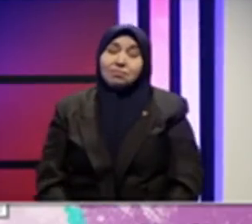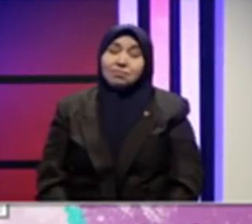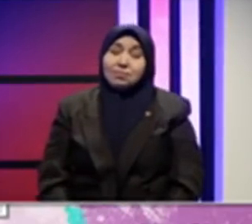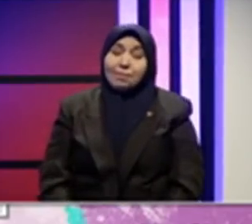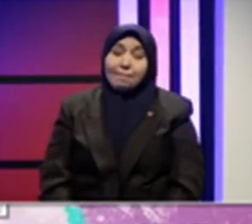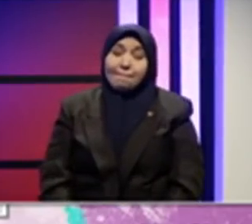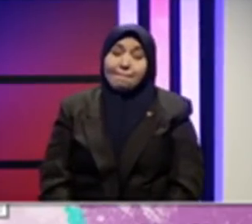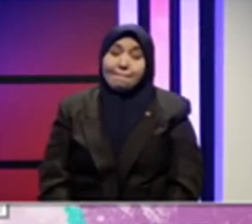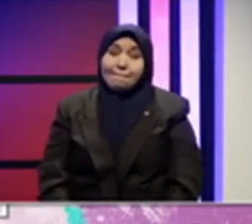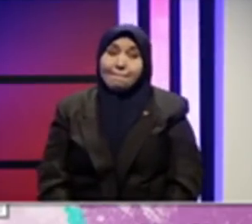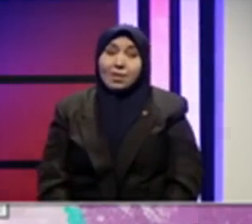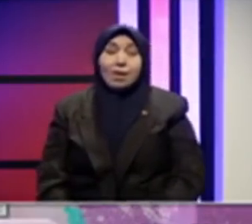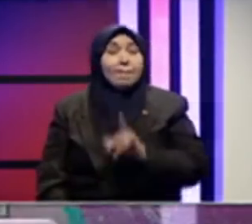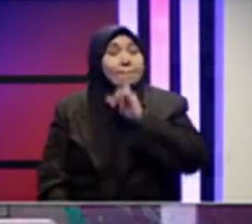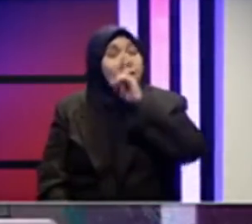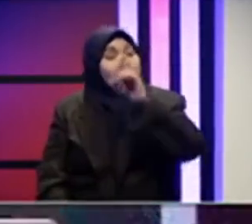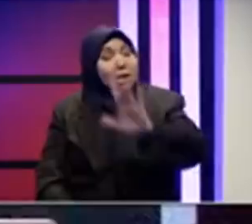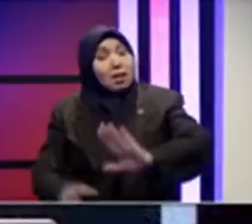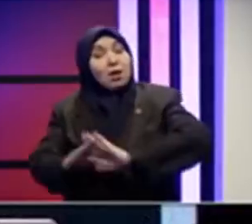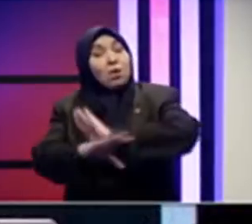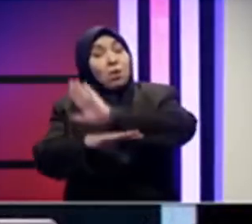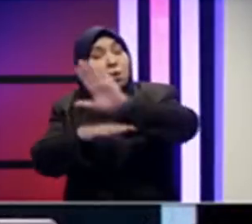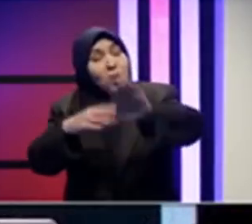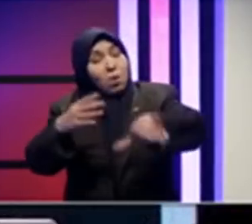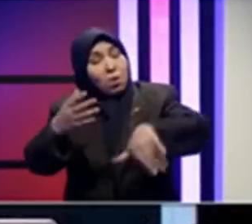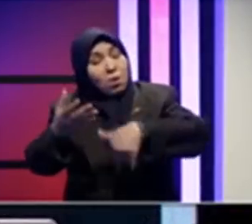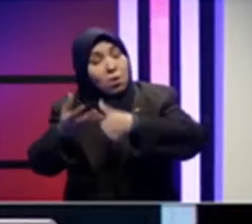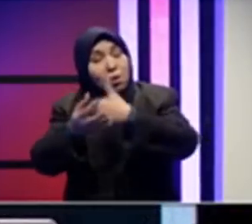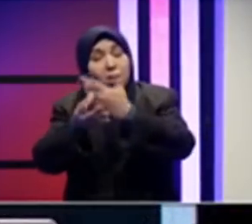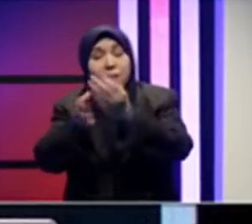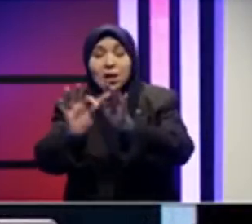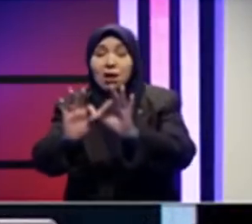يشعرون صدق الله